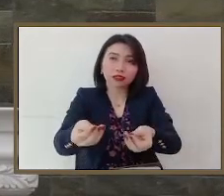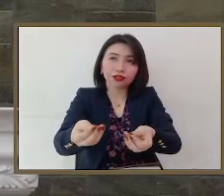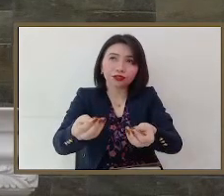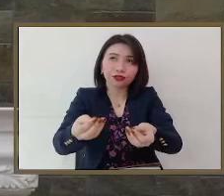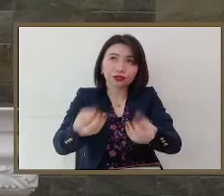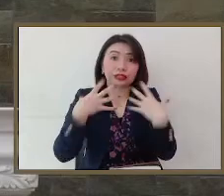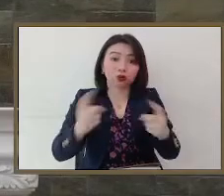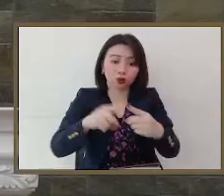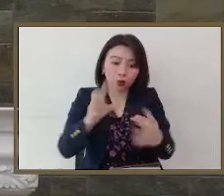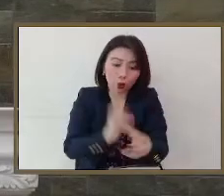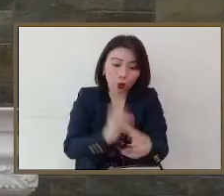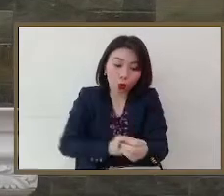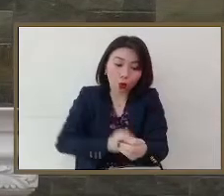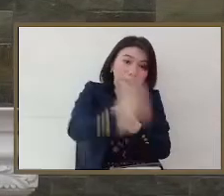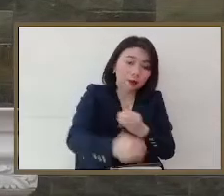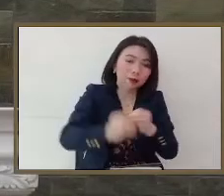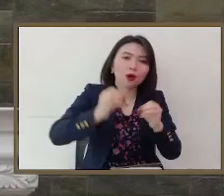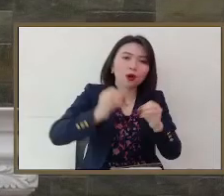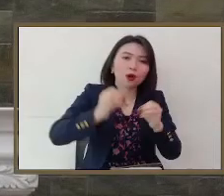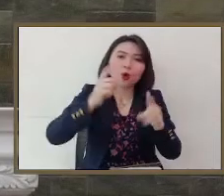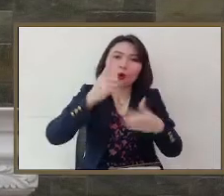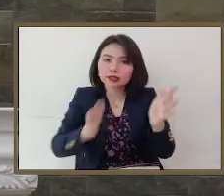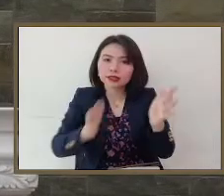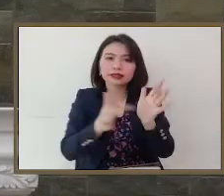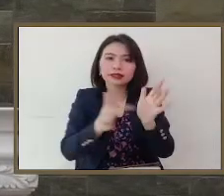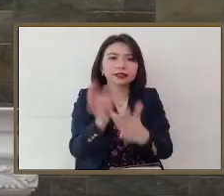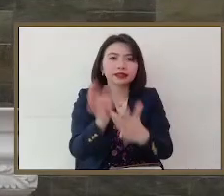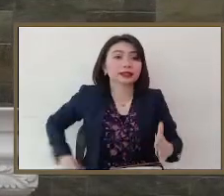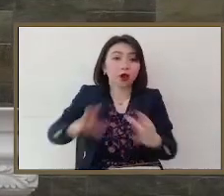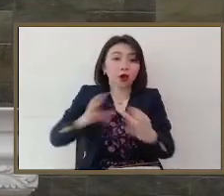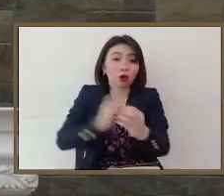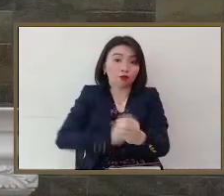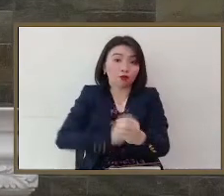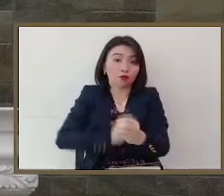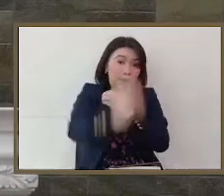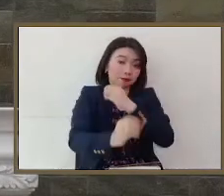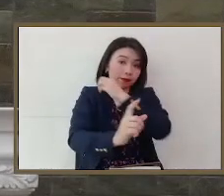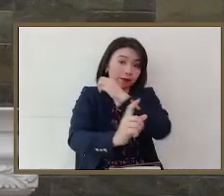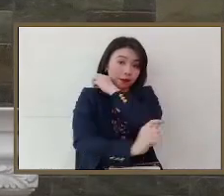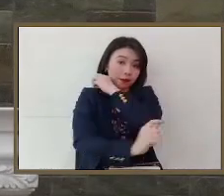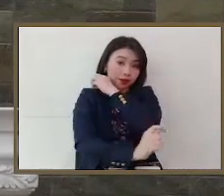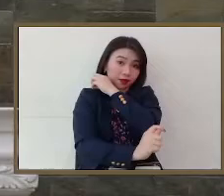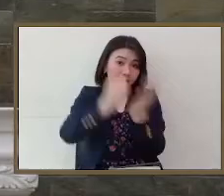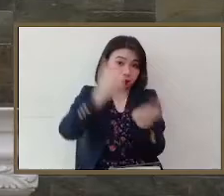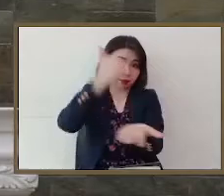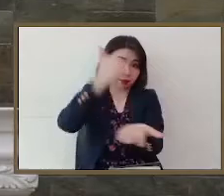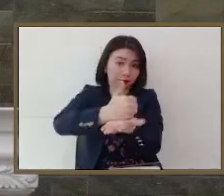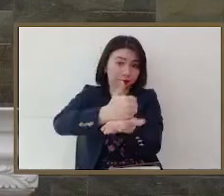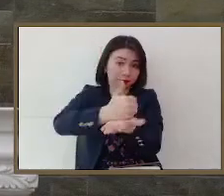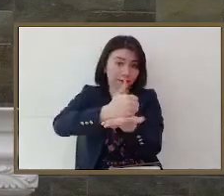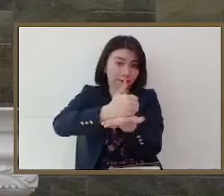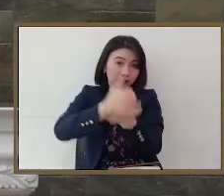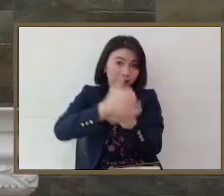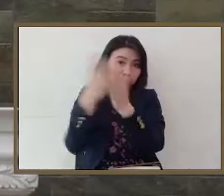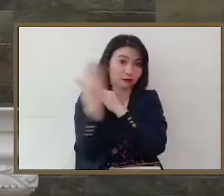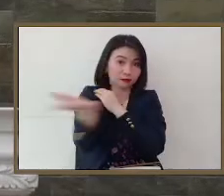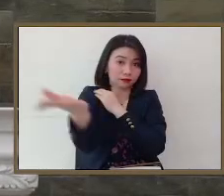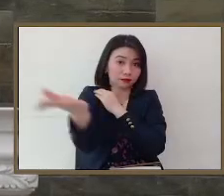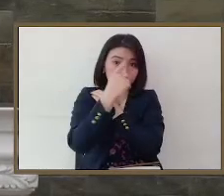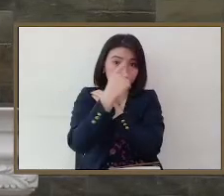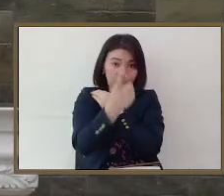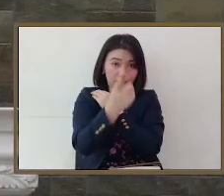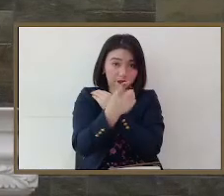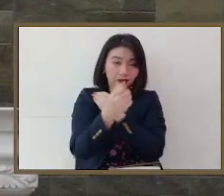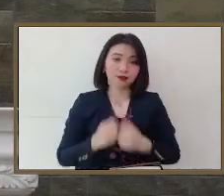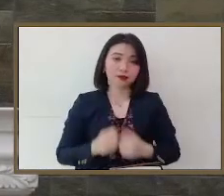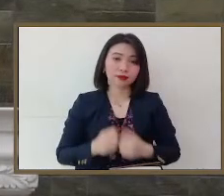natin yung nadaanan din na overcome ng Panginoong Jesucristo. Alright? I hope you're following that thought. Okay? Now,